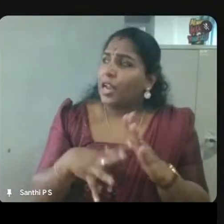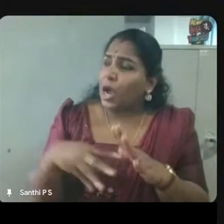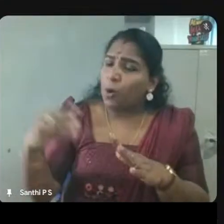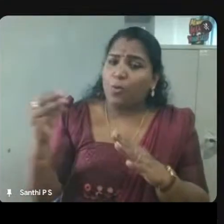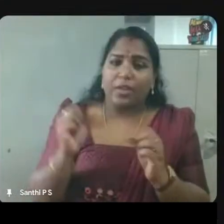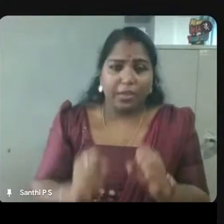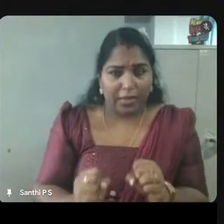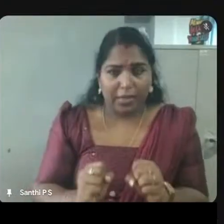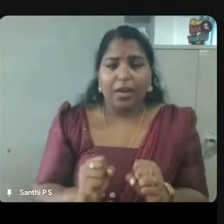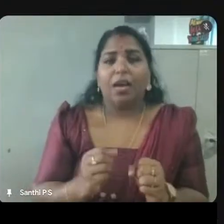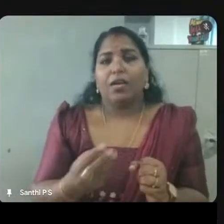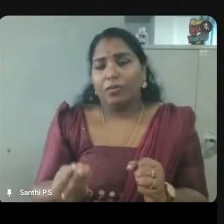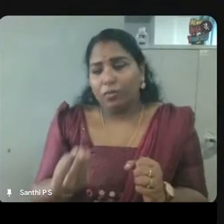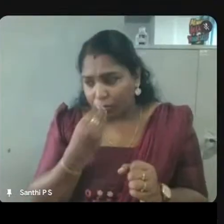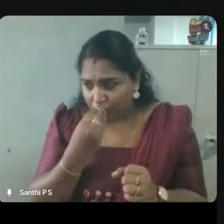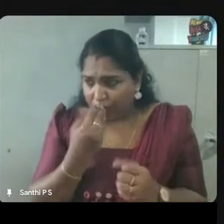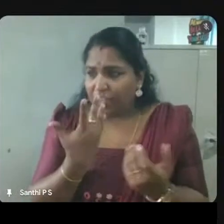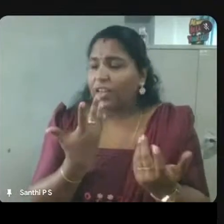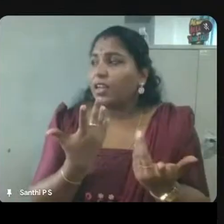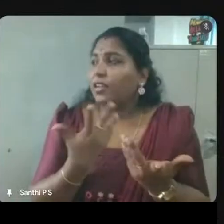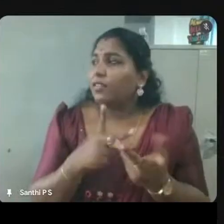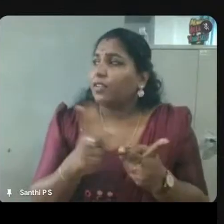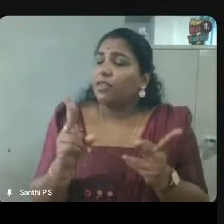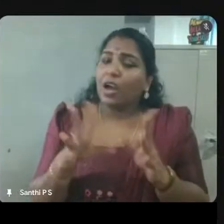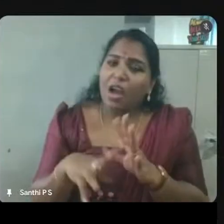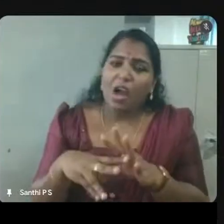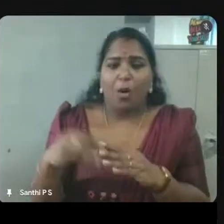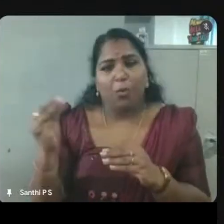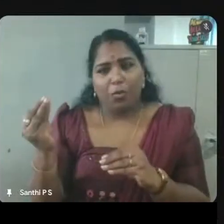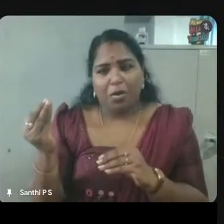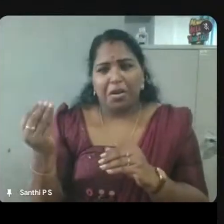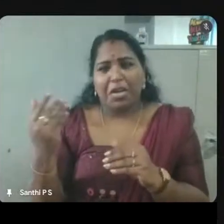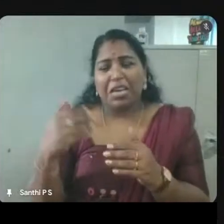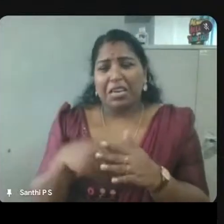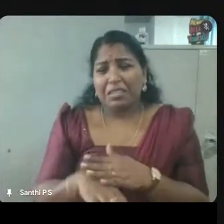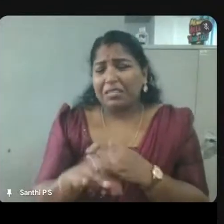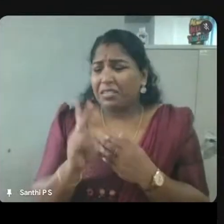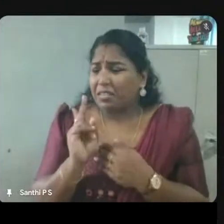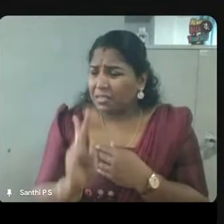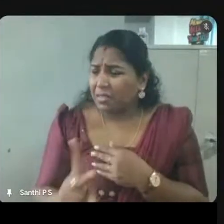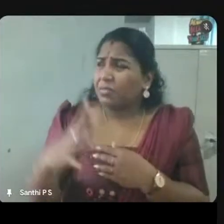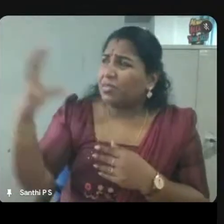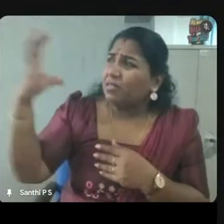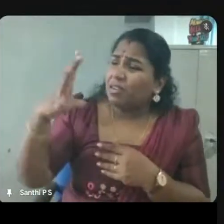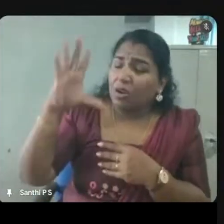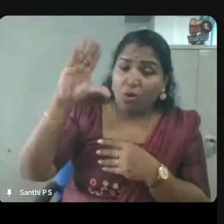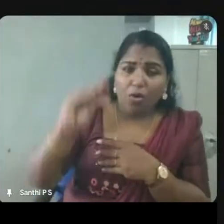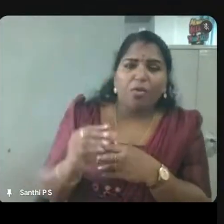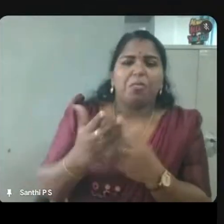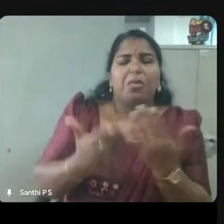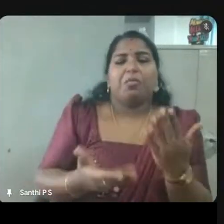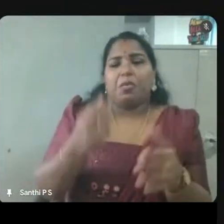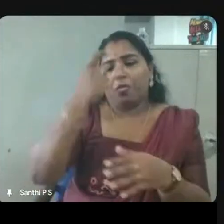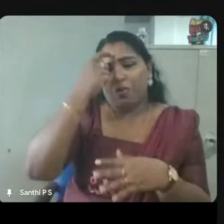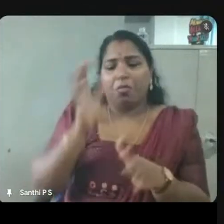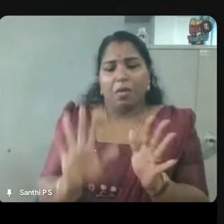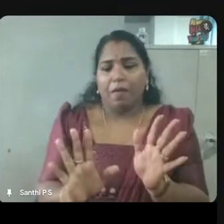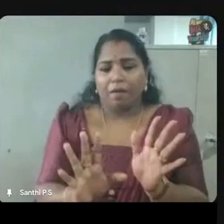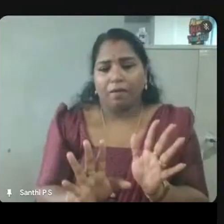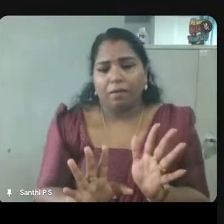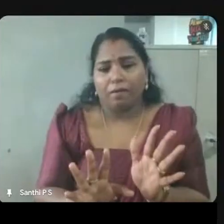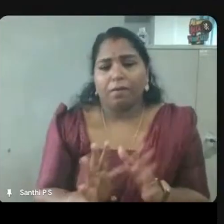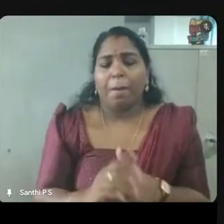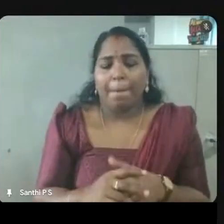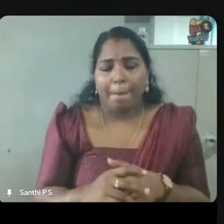കഥ പുസ്തകം വായിക്കുക, ഒക്കെ പുറത്തിരിക്കാൻ എൻകറേജ് ചെയ്യുക, സൺലൈറ്റ് എക്സ്പോഷർ എൻകറേജ് ചെയ്യുക, നല്ല ഫുഡ്, ഡിം ലൈറ്റിൽ ഇരുന്ന് വായിക്കരുത്,